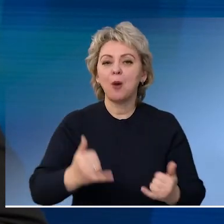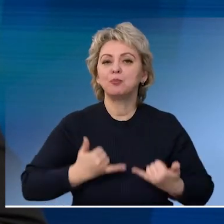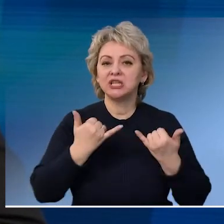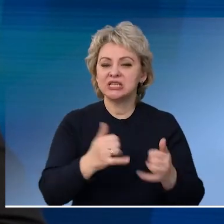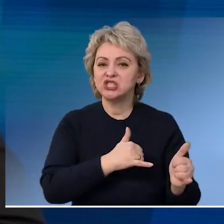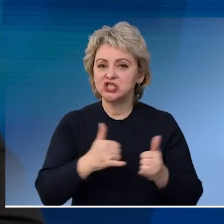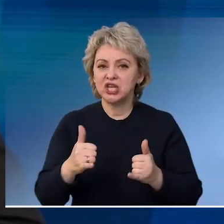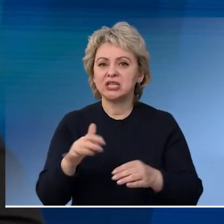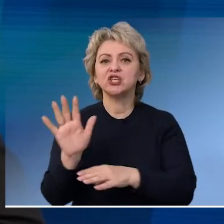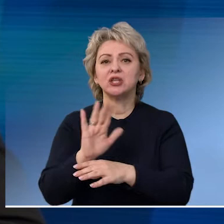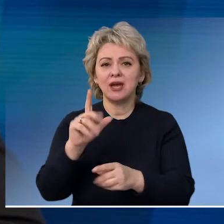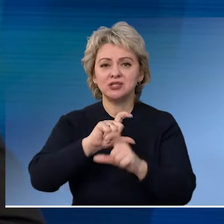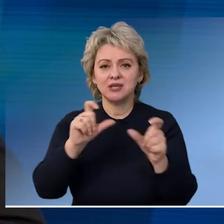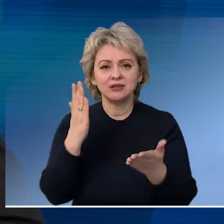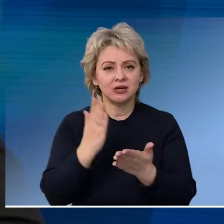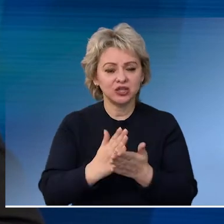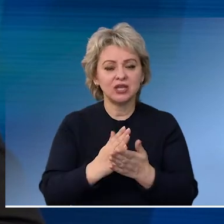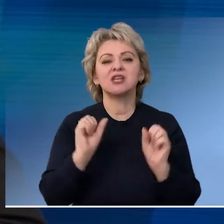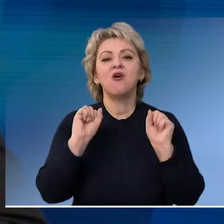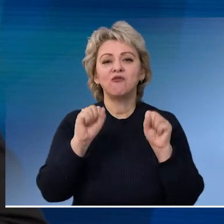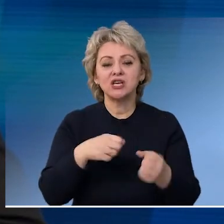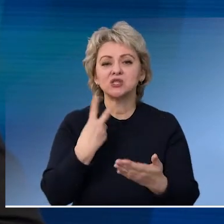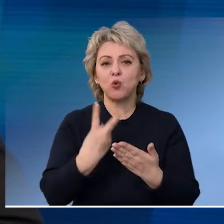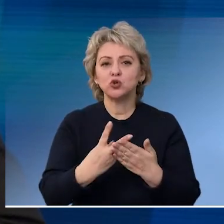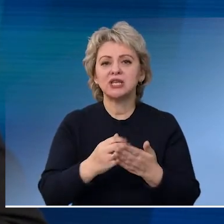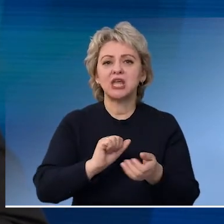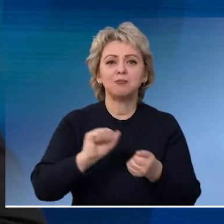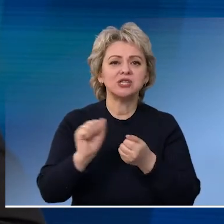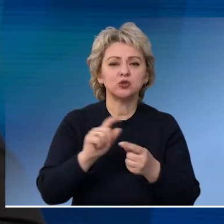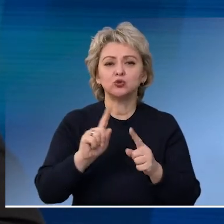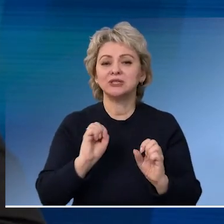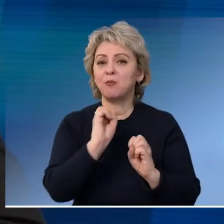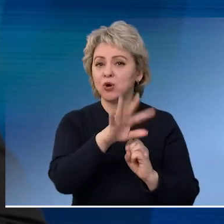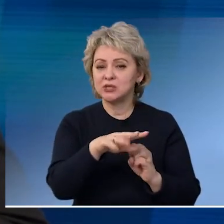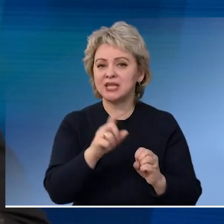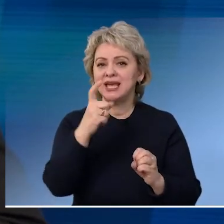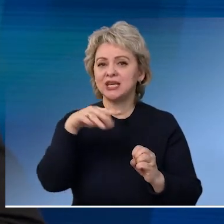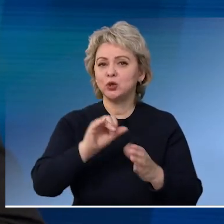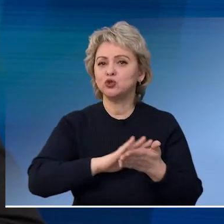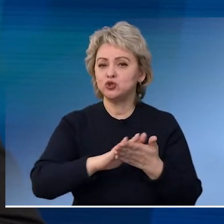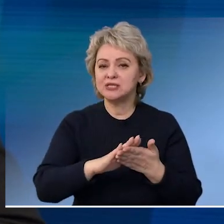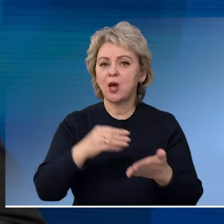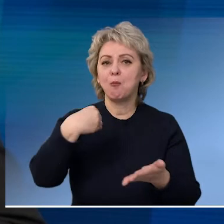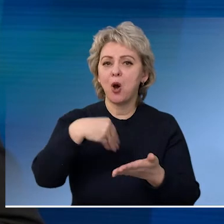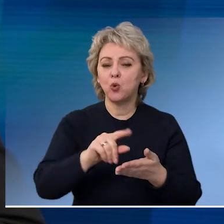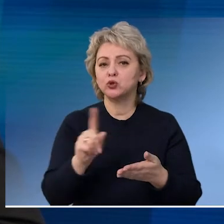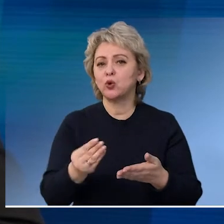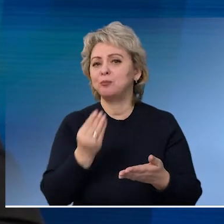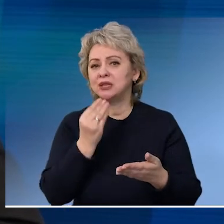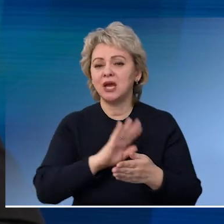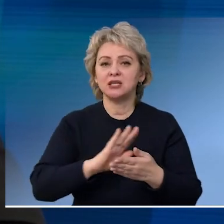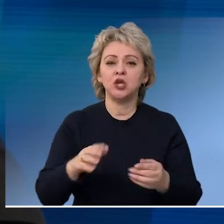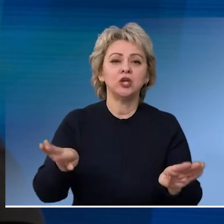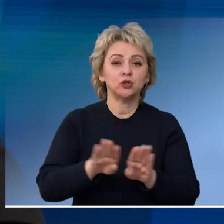там предоставлен сервис и кинотеатры, и возможность там той же химчистки, и возможность покупки совершения как продовольственной,